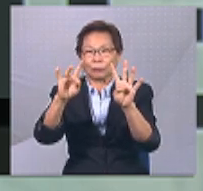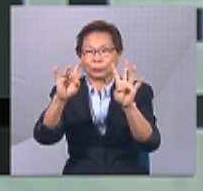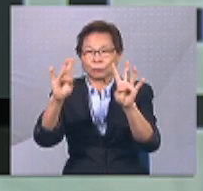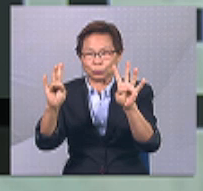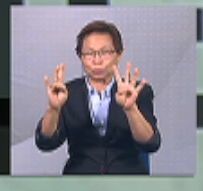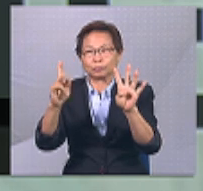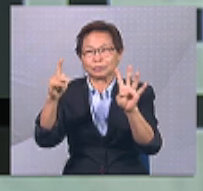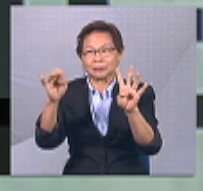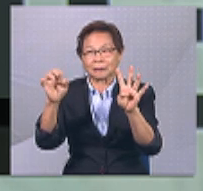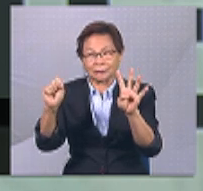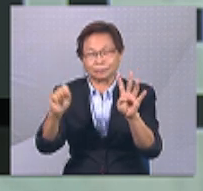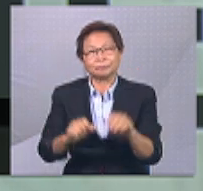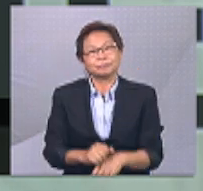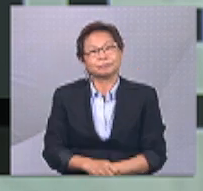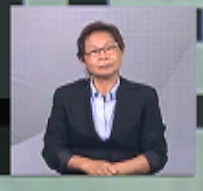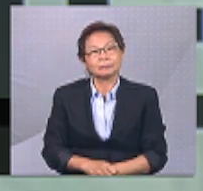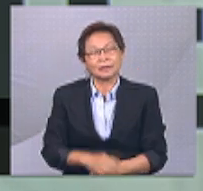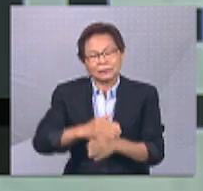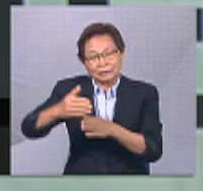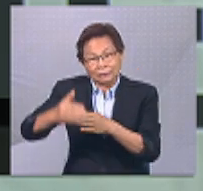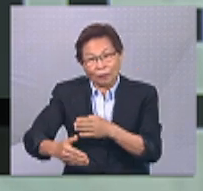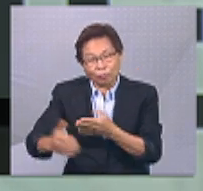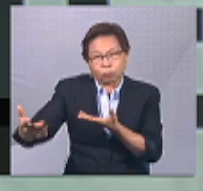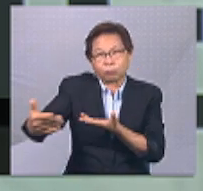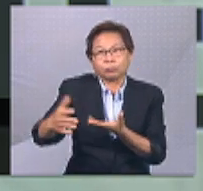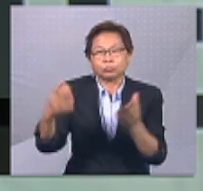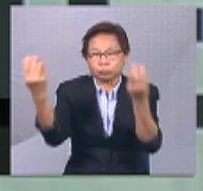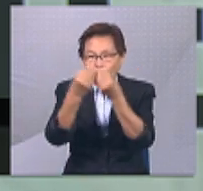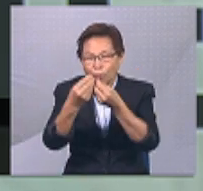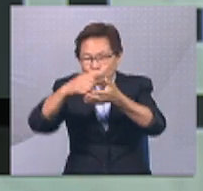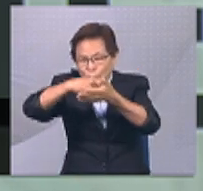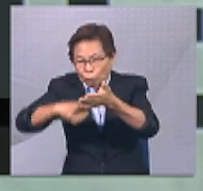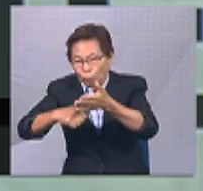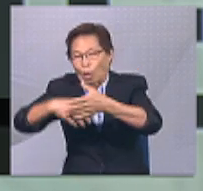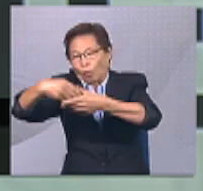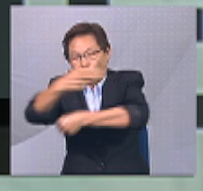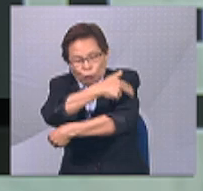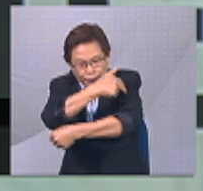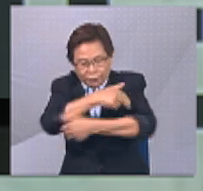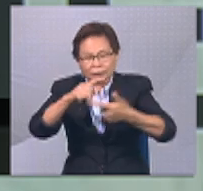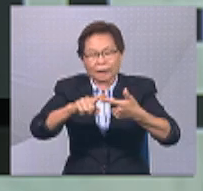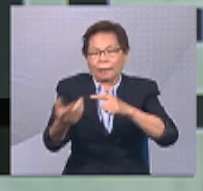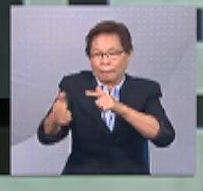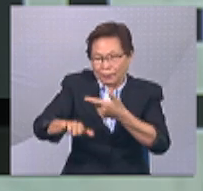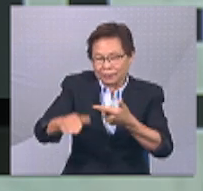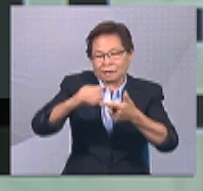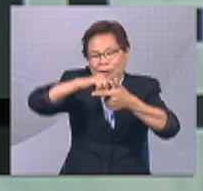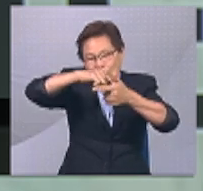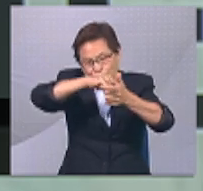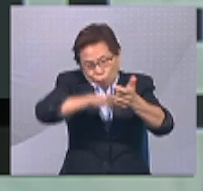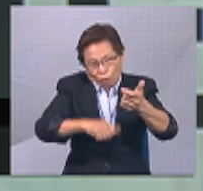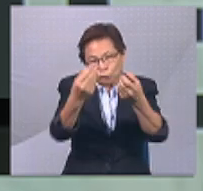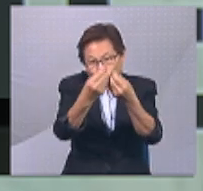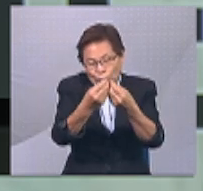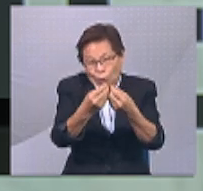4,987 kes. Oleh itu, setelah kes kumulatif ditolak dengan kes discharge kumulatif dan kematian, jumlah